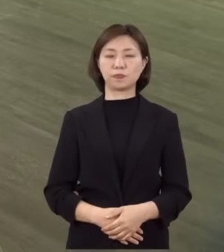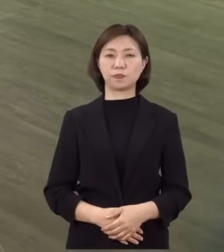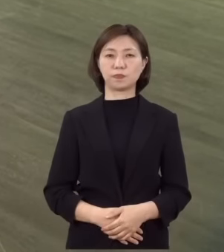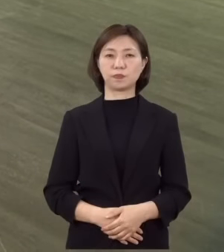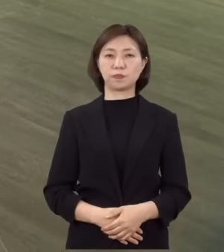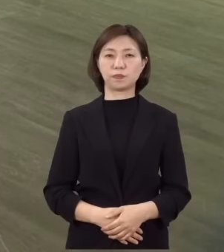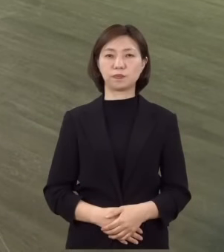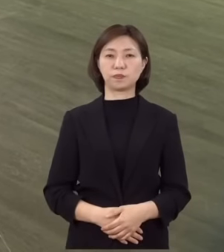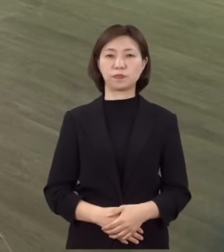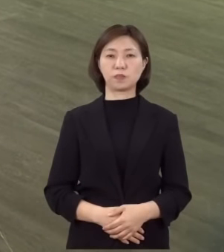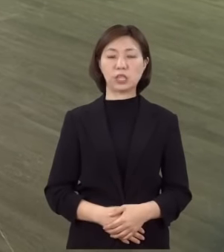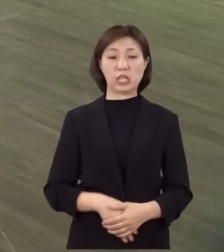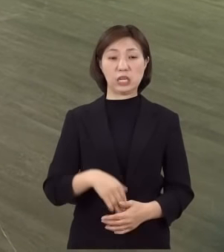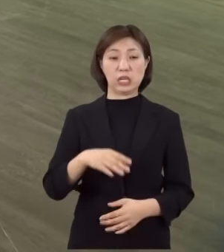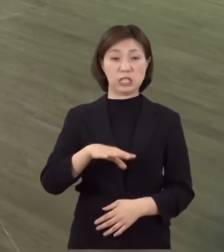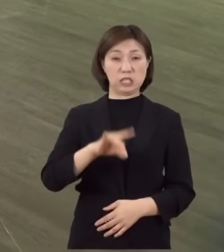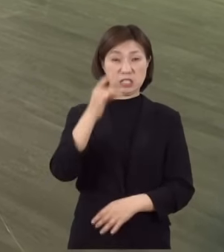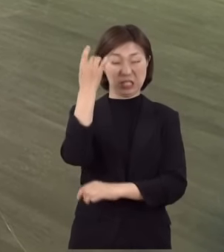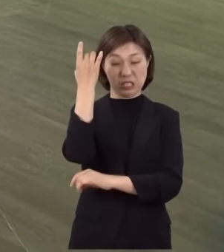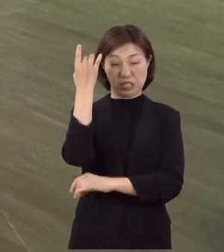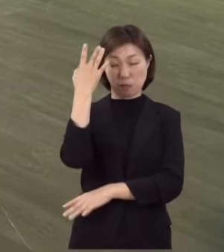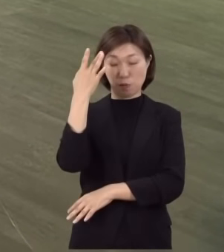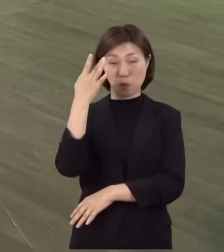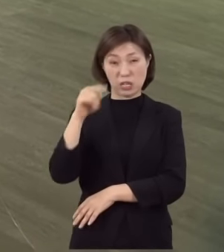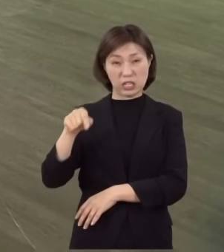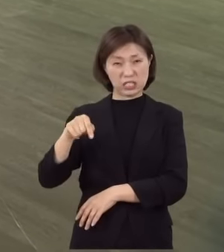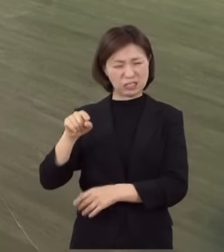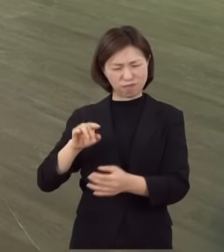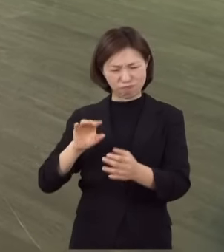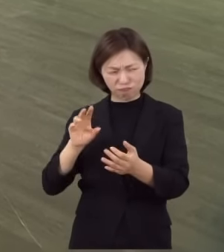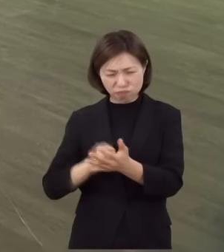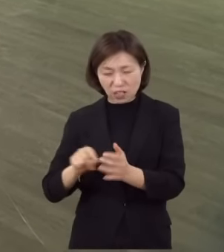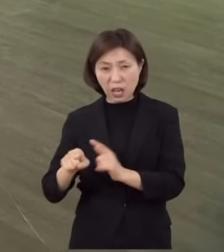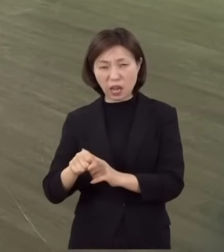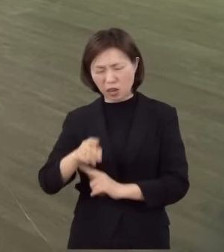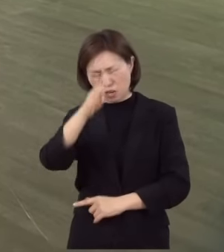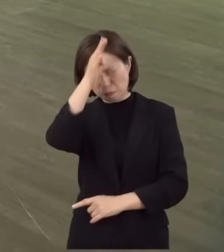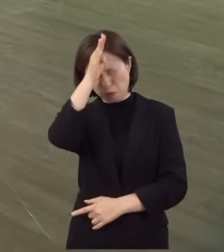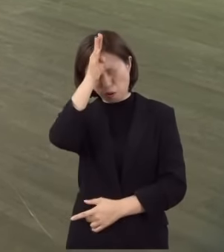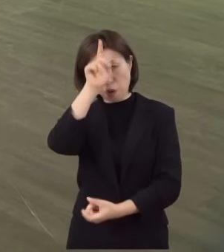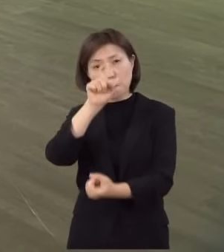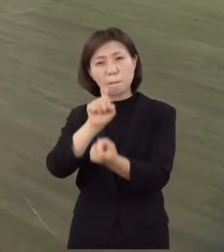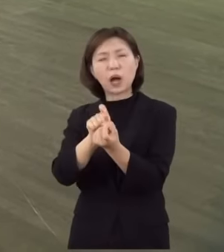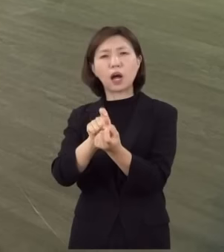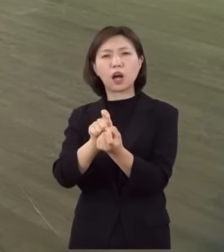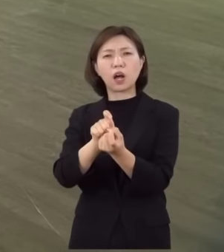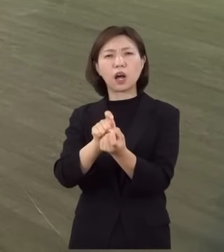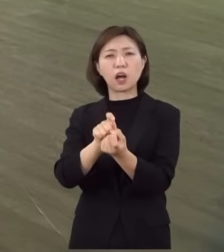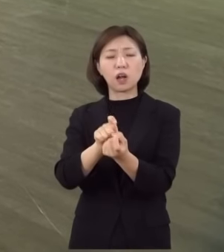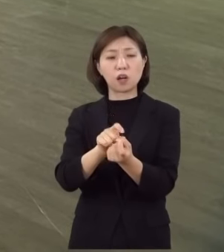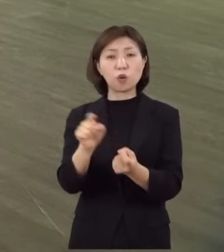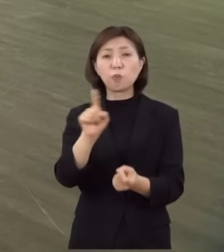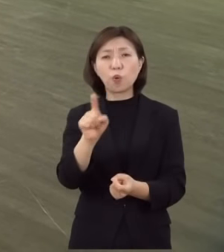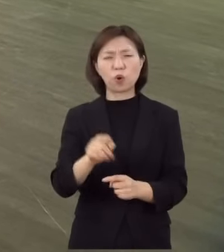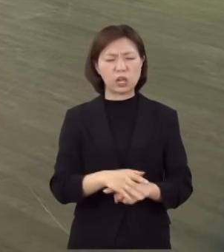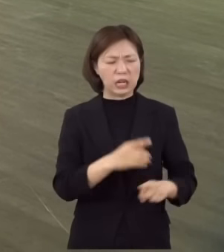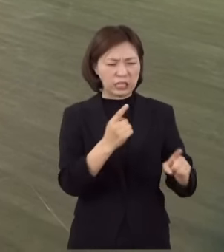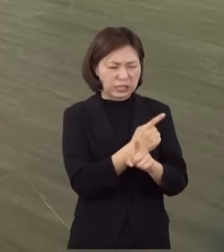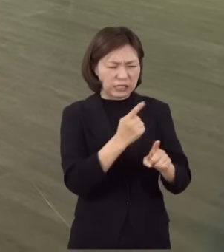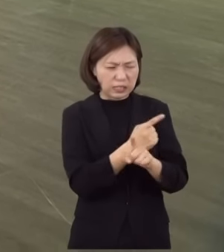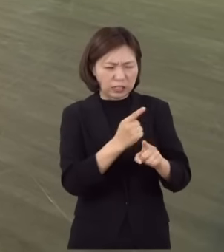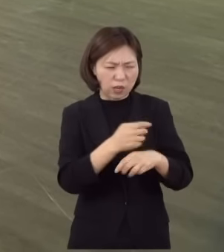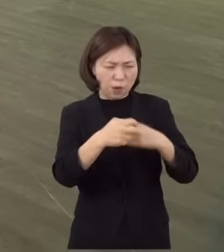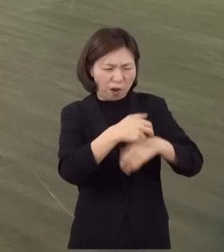합니다 근본이 잘못되어 병을 얻으면 치료해도 낮기